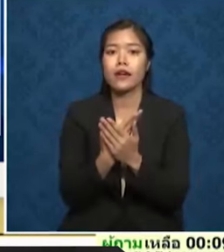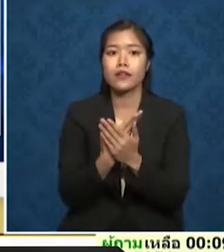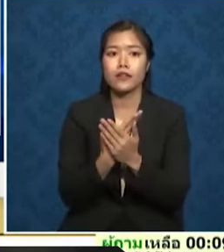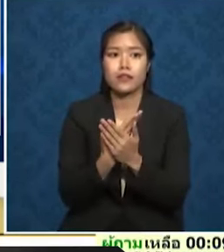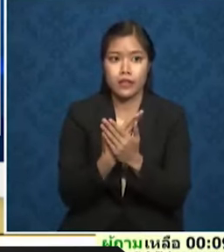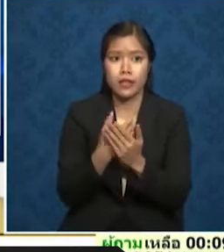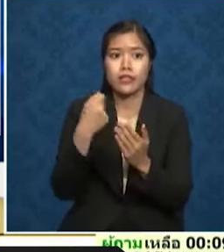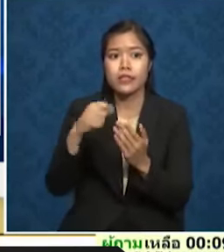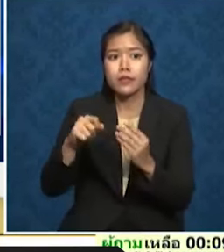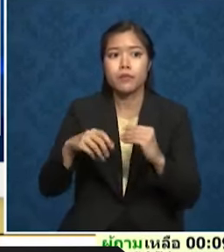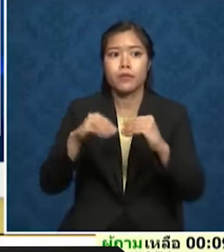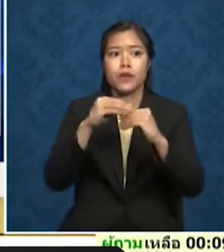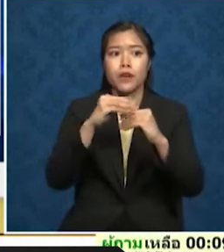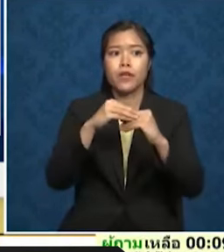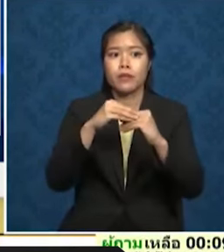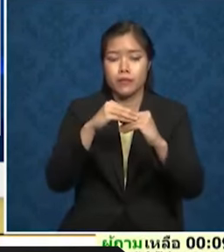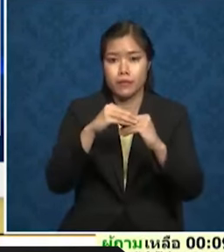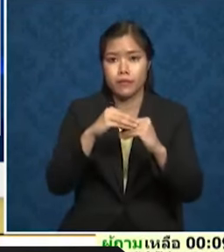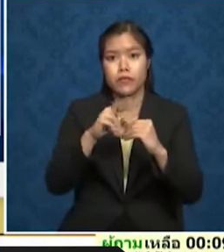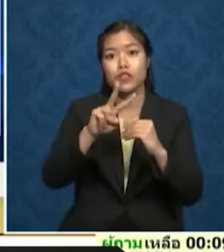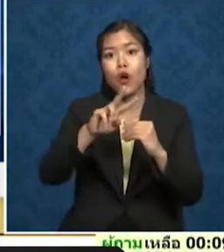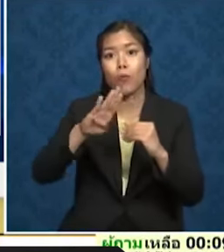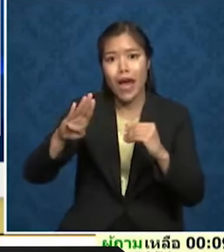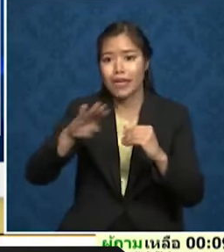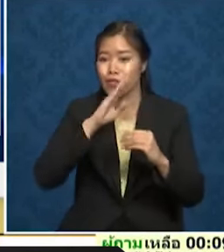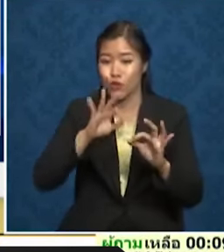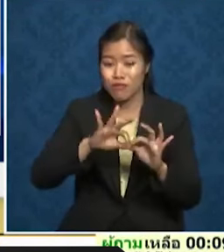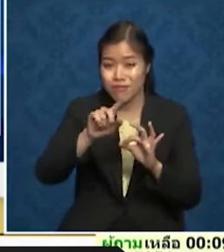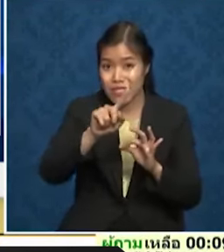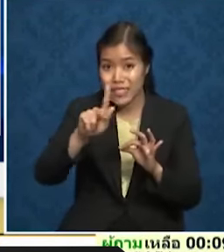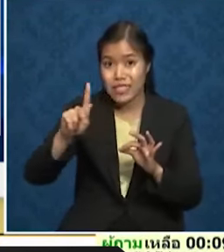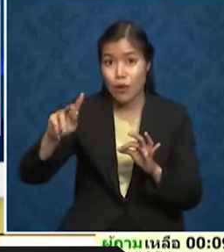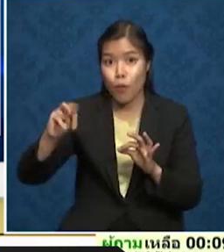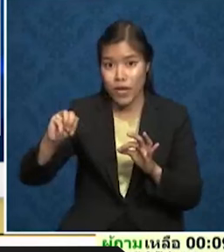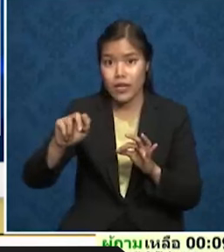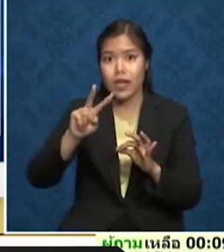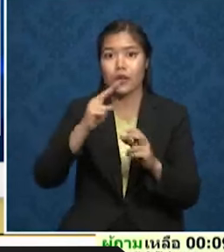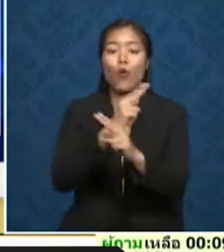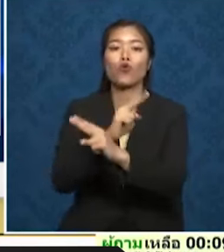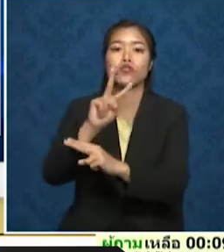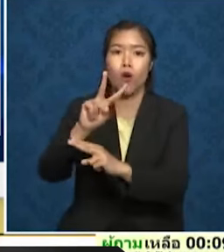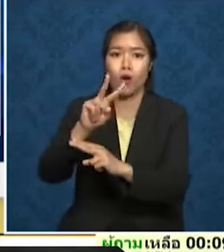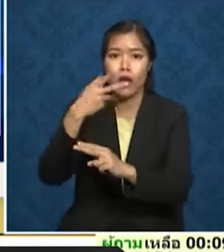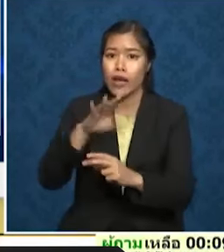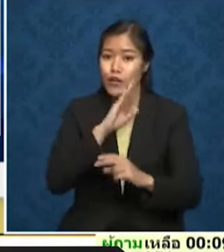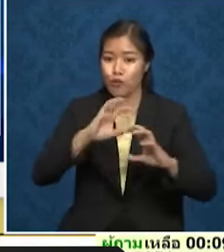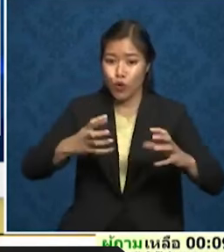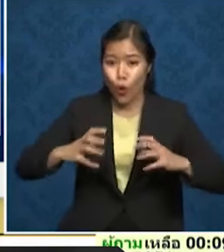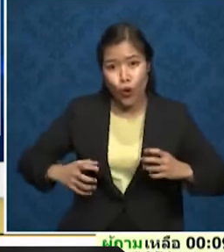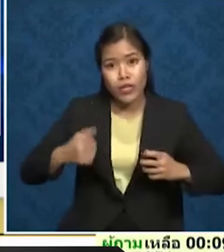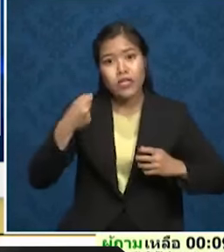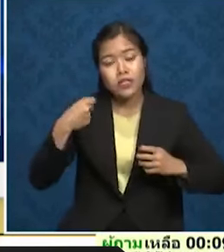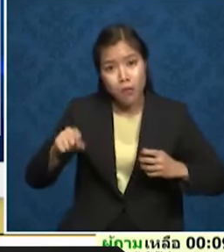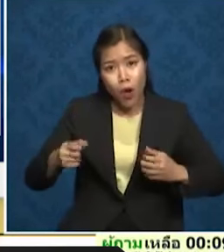ริง2บาทต่อ1กิโลเมตรค่ะท่านประธานส่วนรถยนต์ที่มากกว่า6ล้อนะคะก็จะคิดค่าธรรมเนียมแ